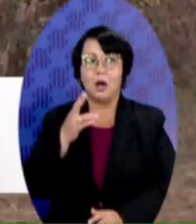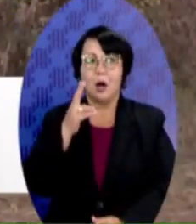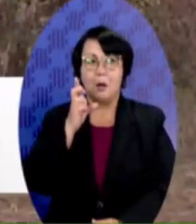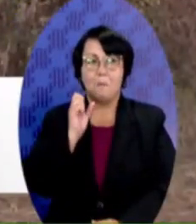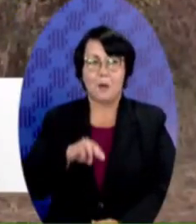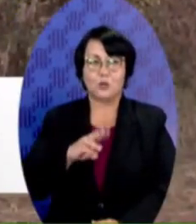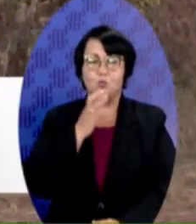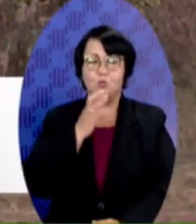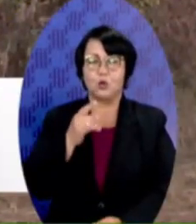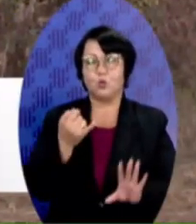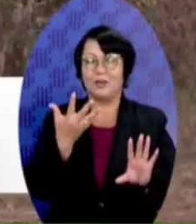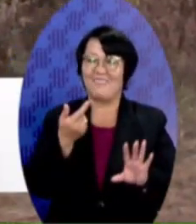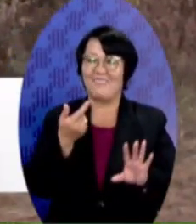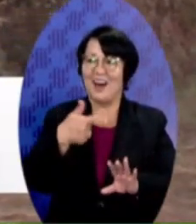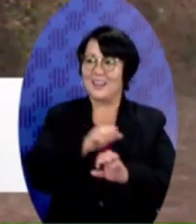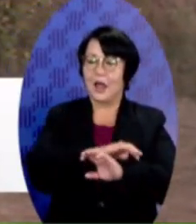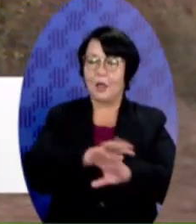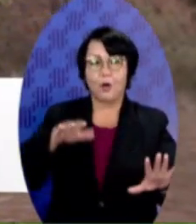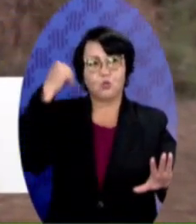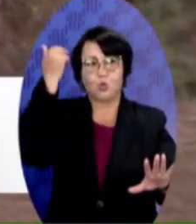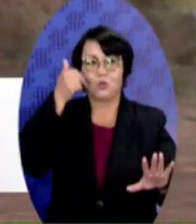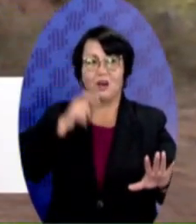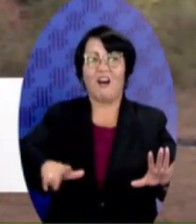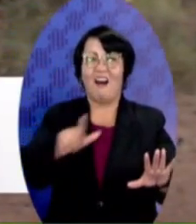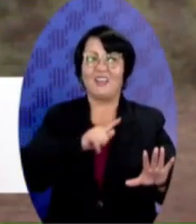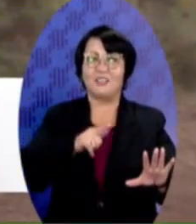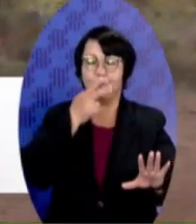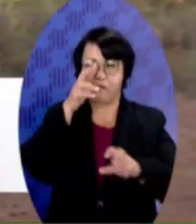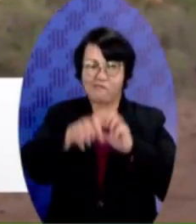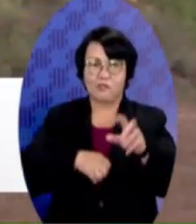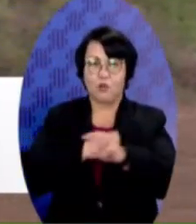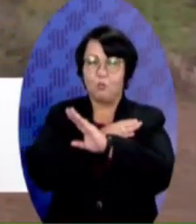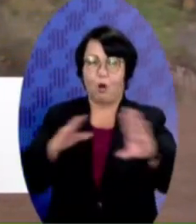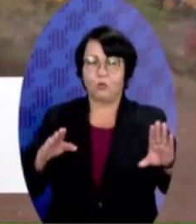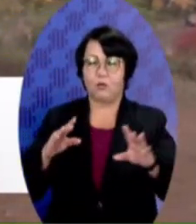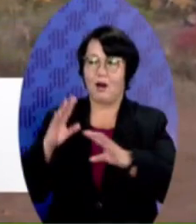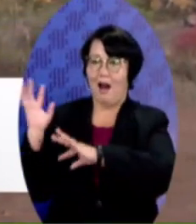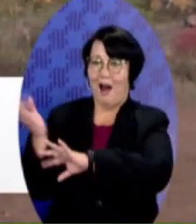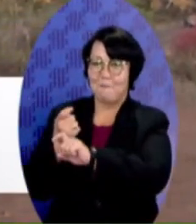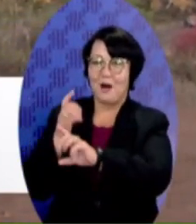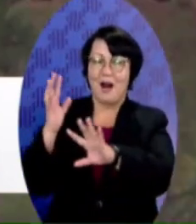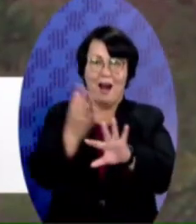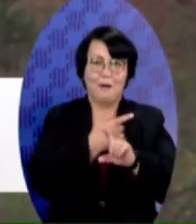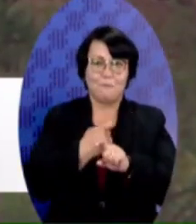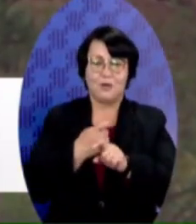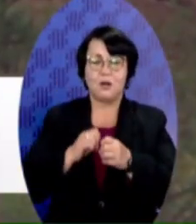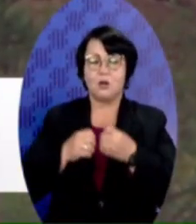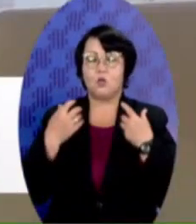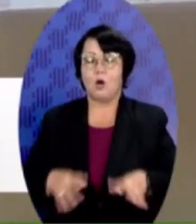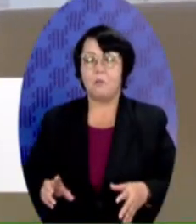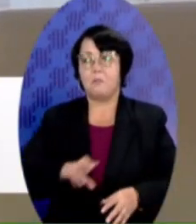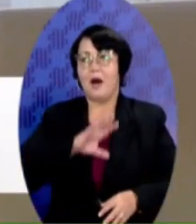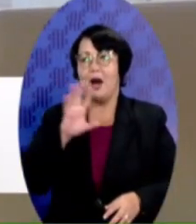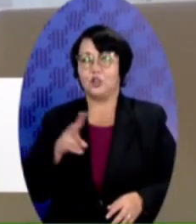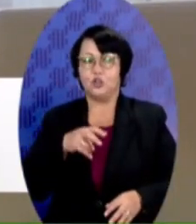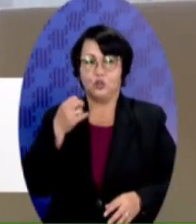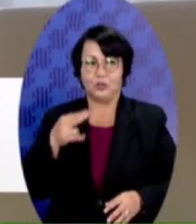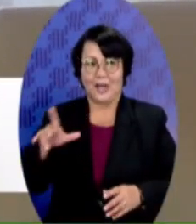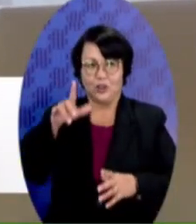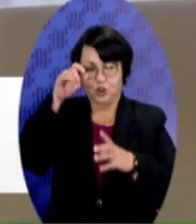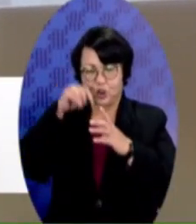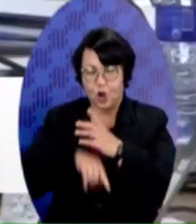газрын ангиллаар тус тус улсын хурлын шийдвэрээр улсын тусгай хамгаалтанд дахин авчээ. Байгалийн нөөц ашигт малтмал бүхий мөн археологийн онцгой